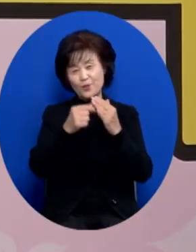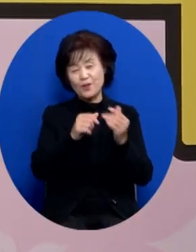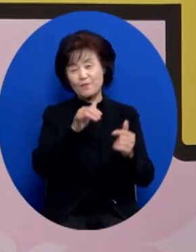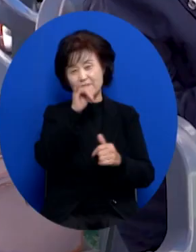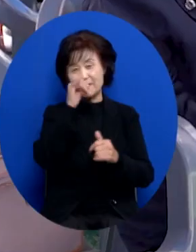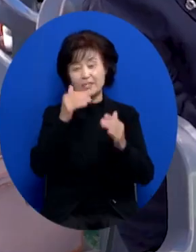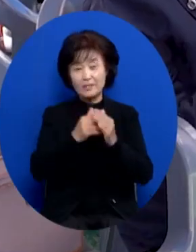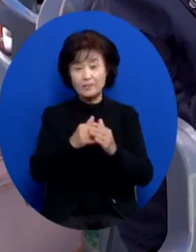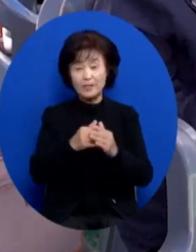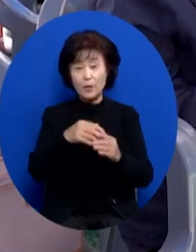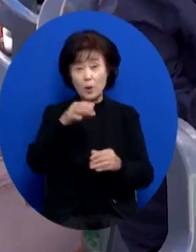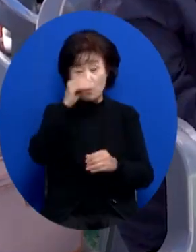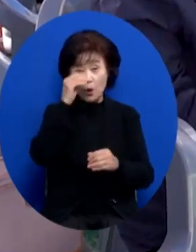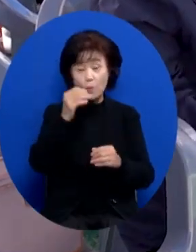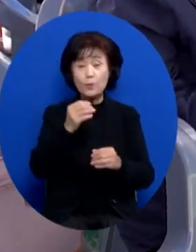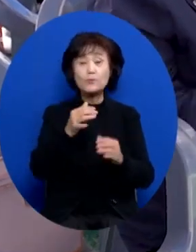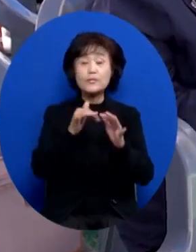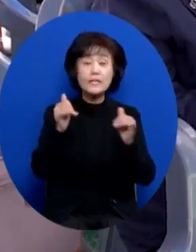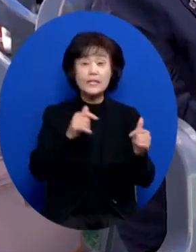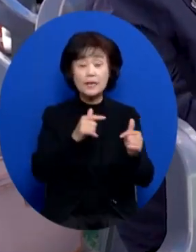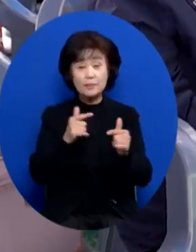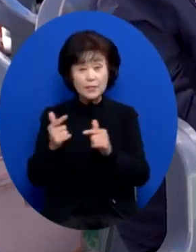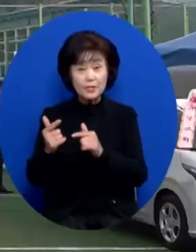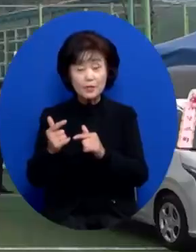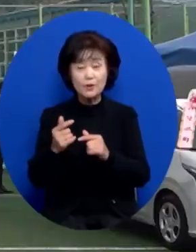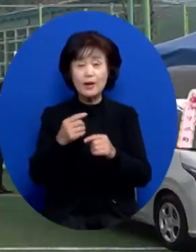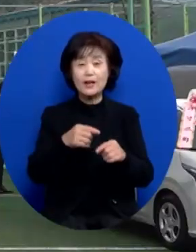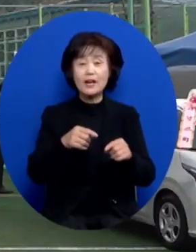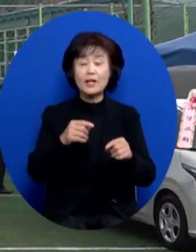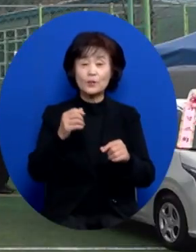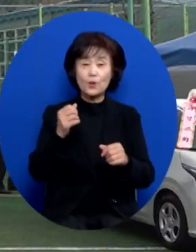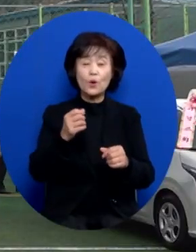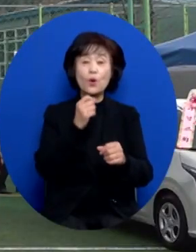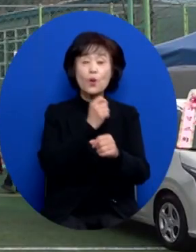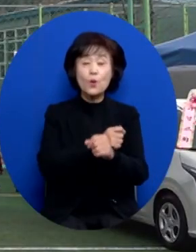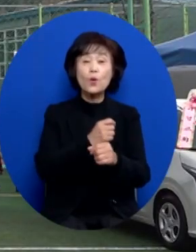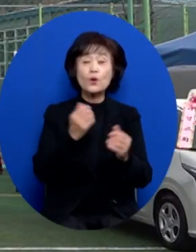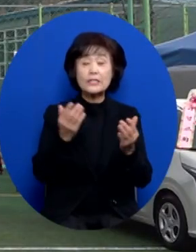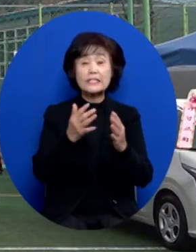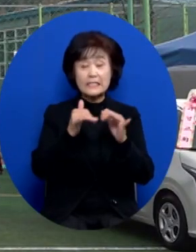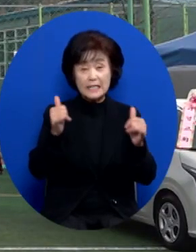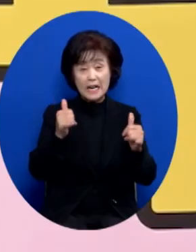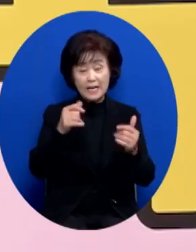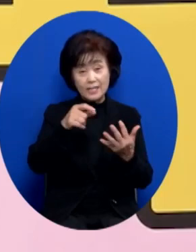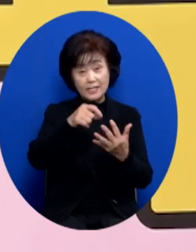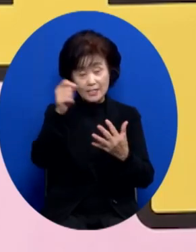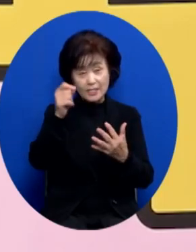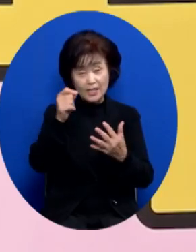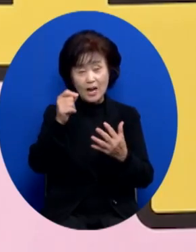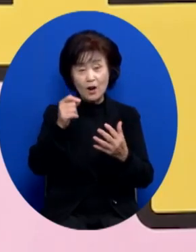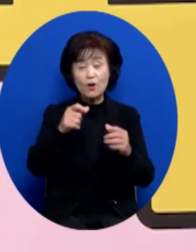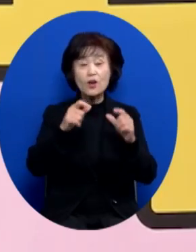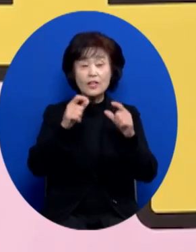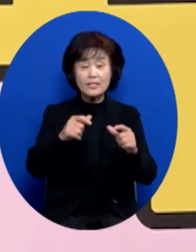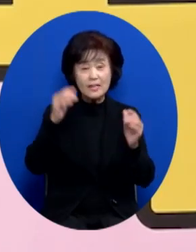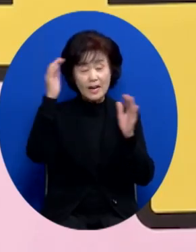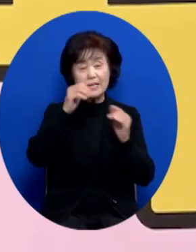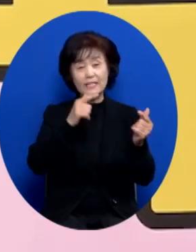또 모범 주민과 대야 면민을 위해 일하는 친절 공직자를 시상하고 지역 학생들에게 장학금을